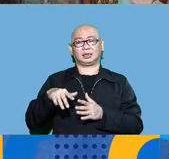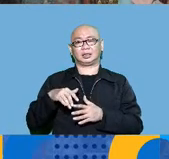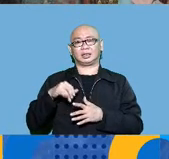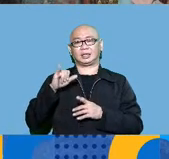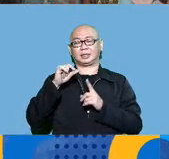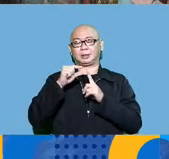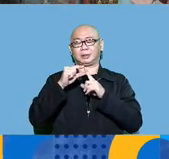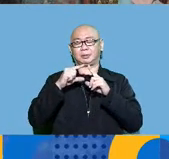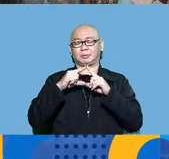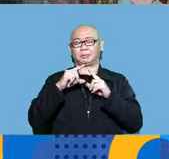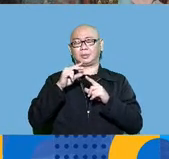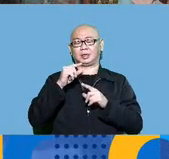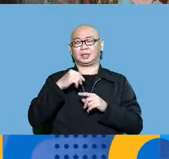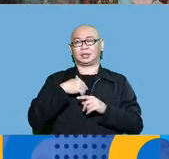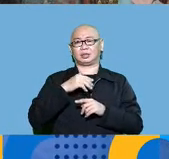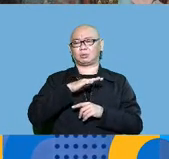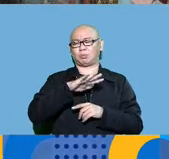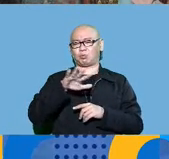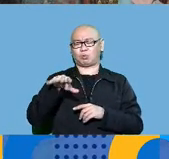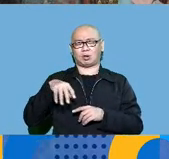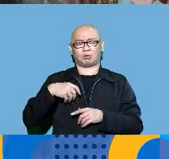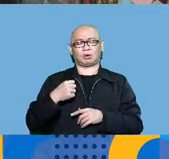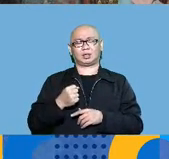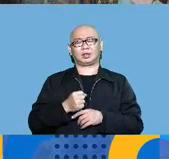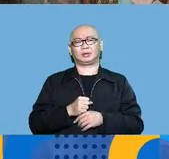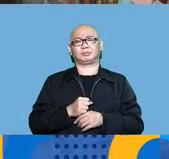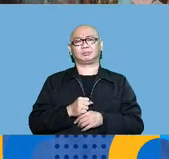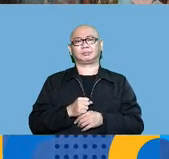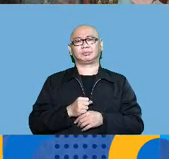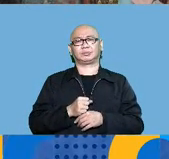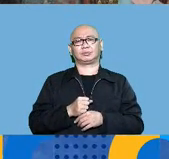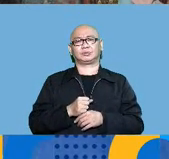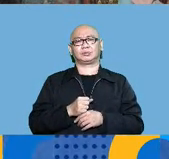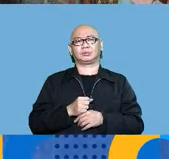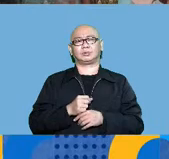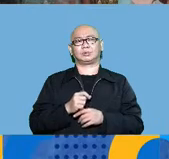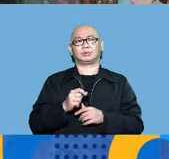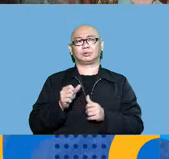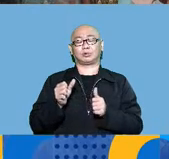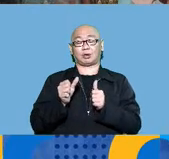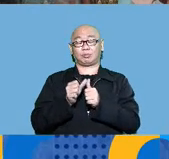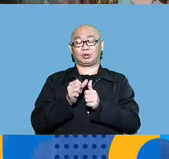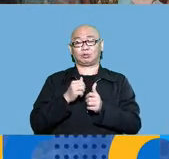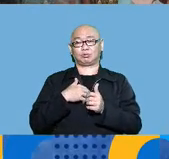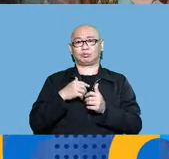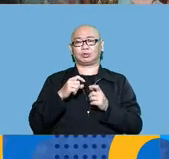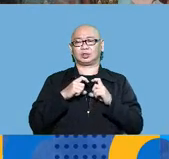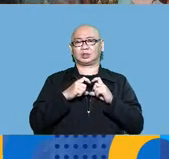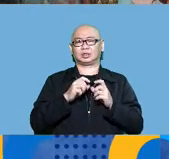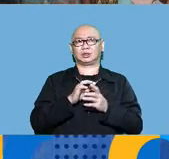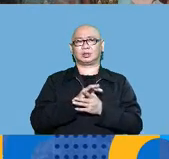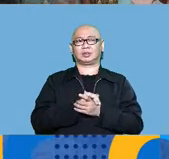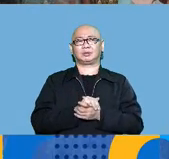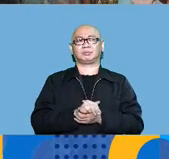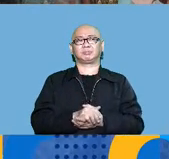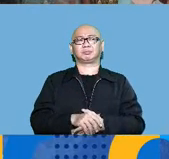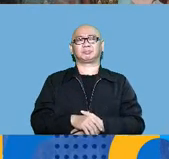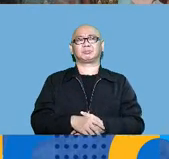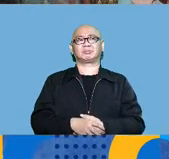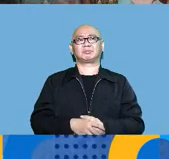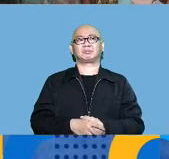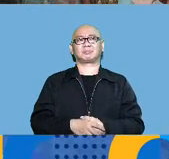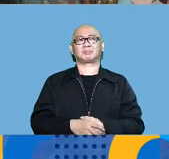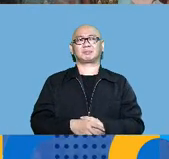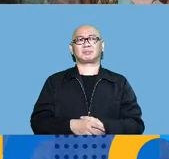saya beserta keluarganya. Suamiku tercinta, almarhum Dr. Adis Mirwan,